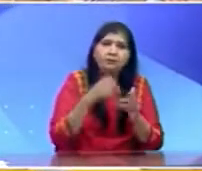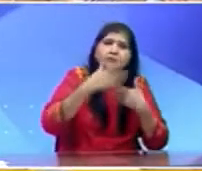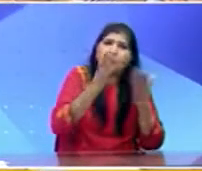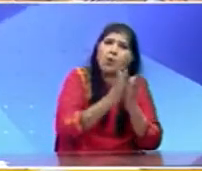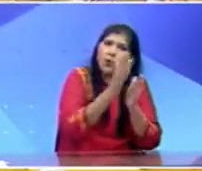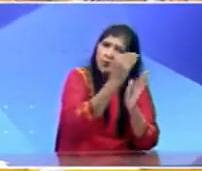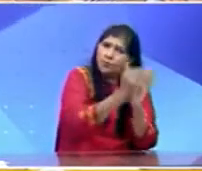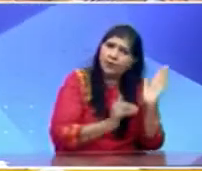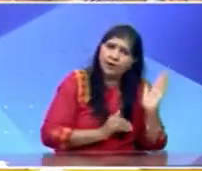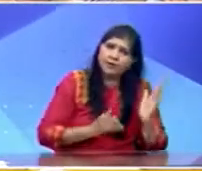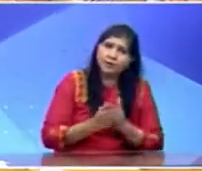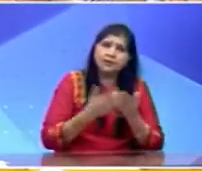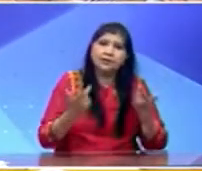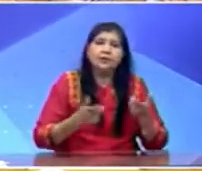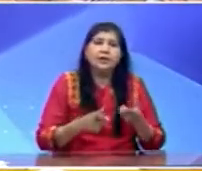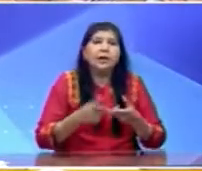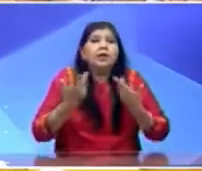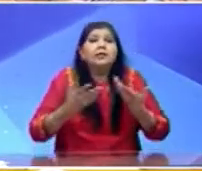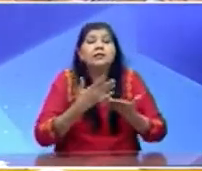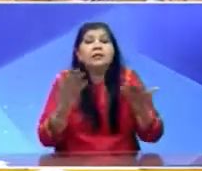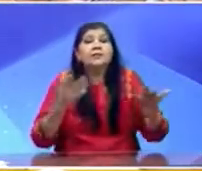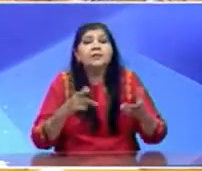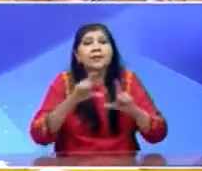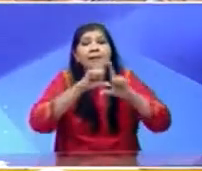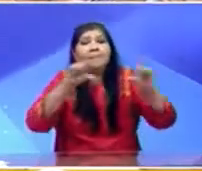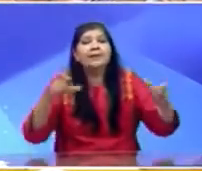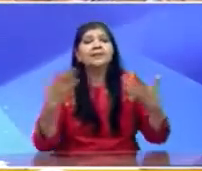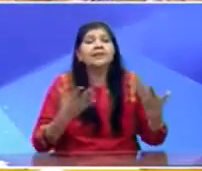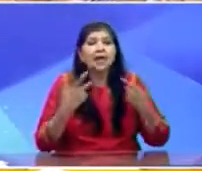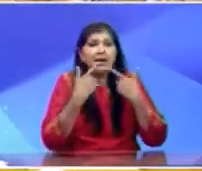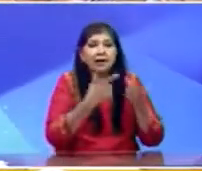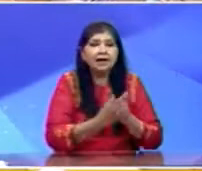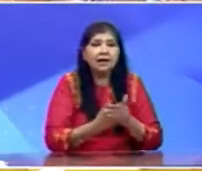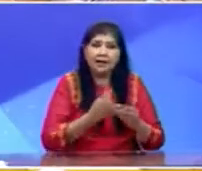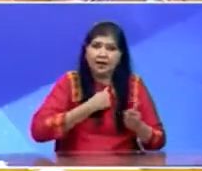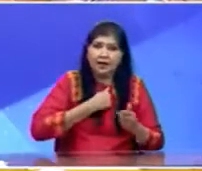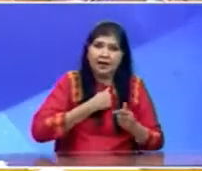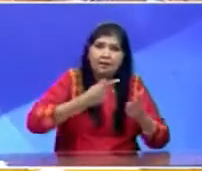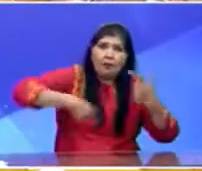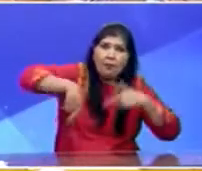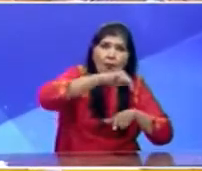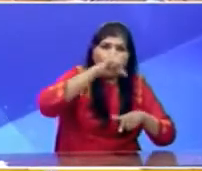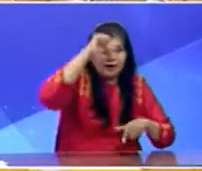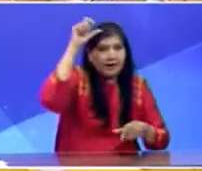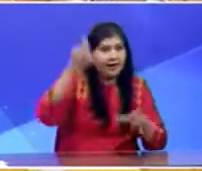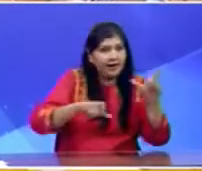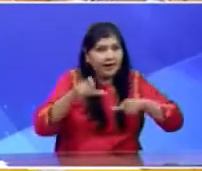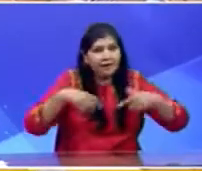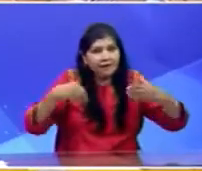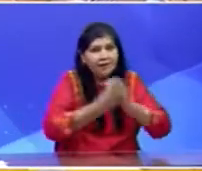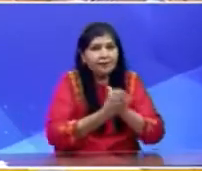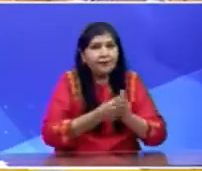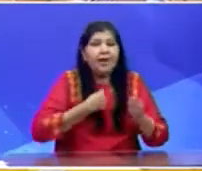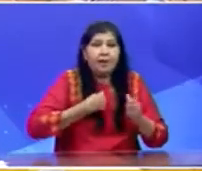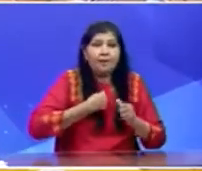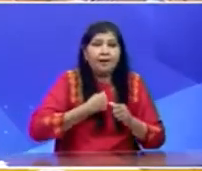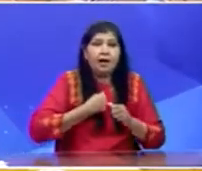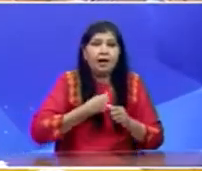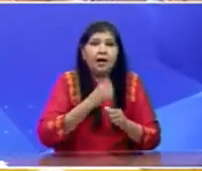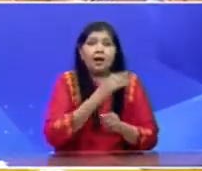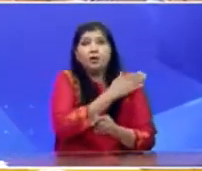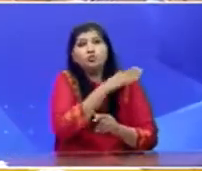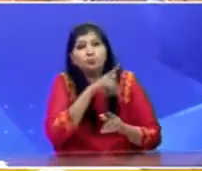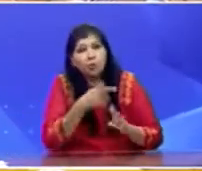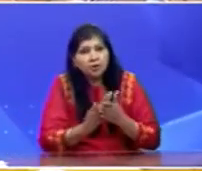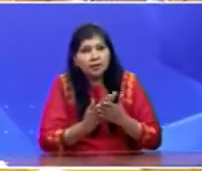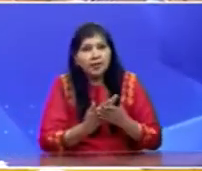आयोजनों का सबसे बड़ा संदेश यही है कि हम सभी देशवासी अपने कर्तव्य का